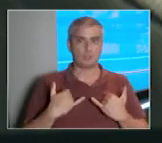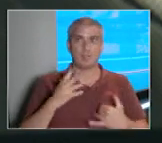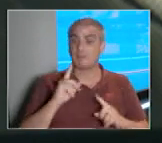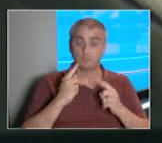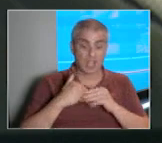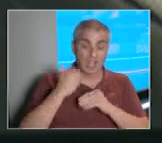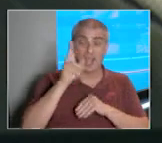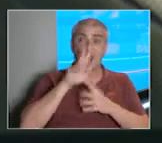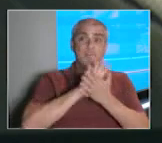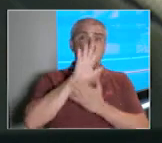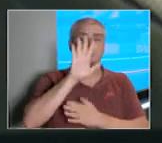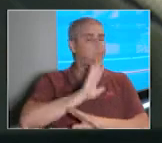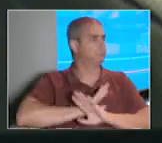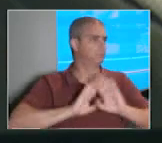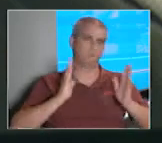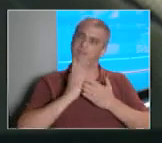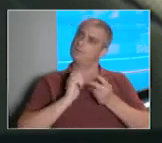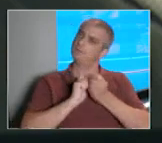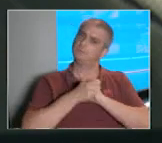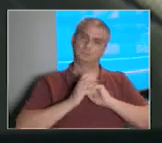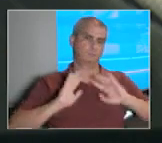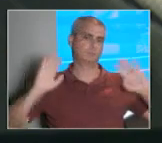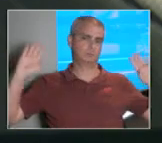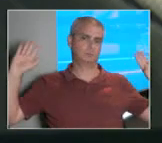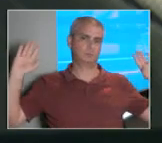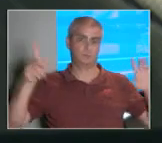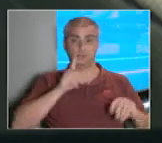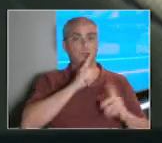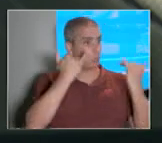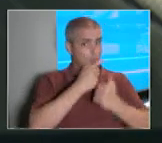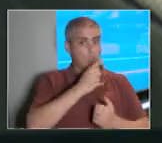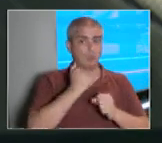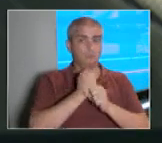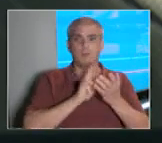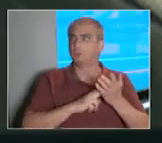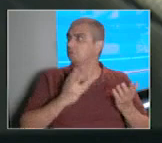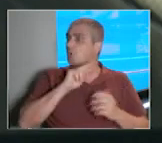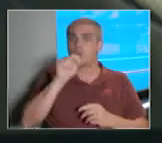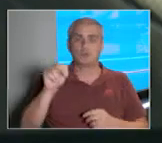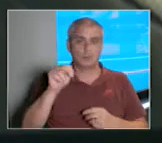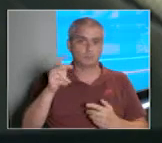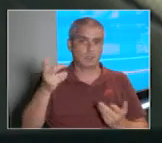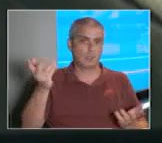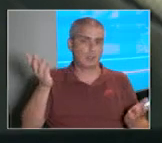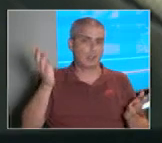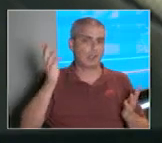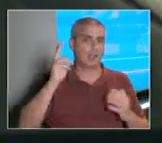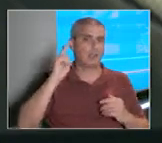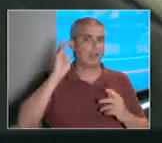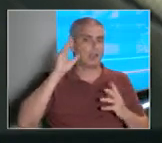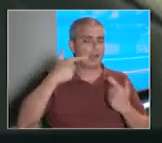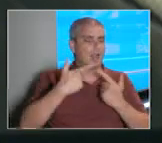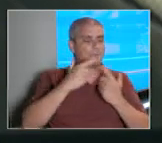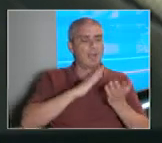שקרה אחרי 2015 זה כבר משהו אחר, בלי להיכנס פה... בסוריה הוא טועה או שהוא עושה את הדברים הנכונים? כל נושא המב"ם, אני מוכן לקחת אחריות קודם כל